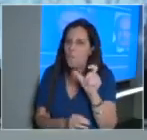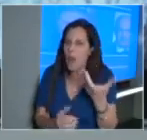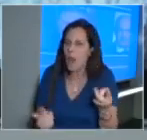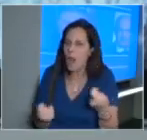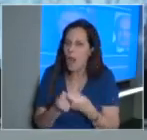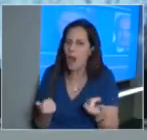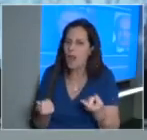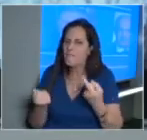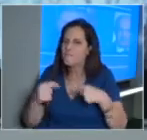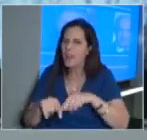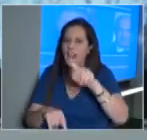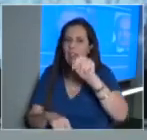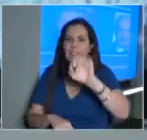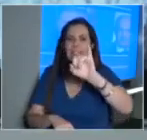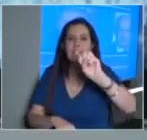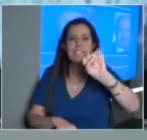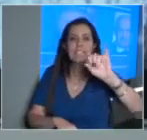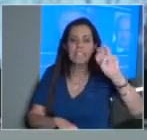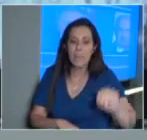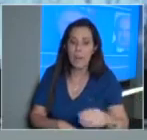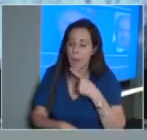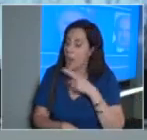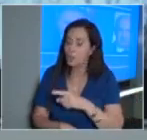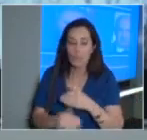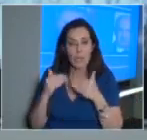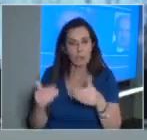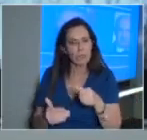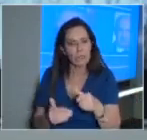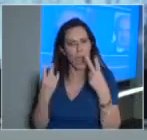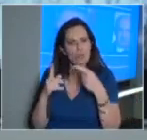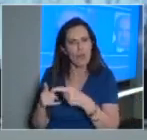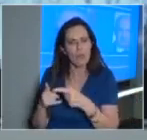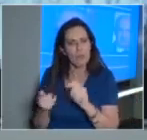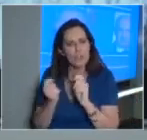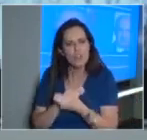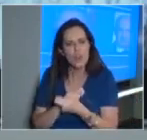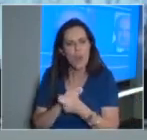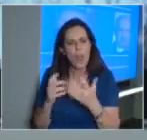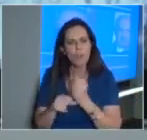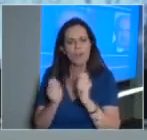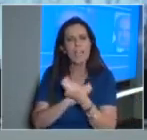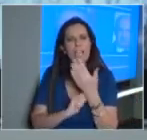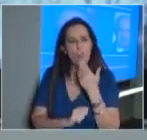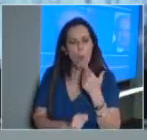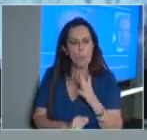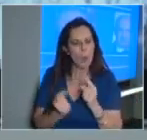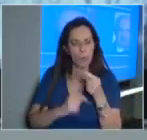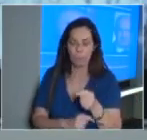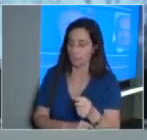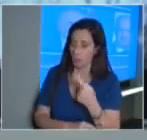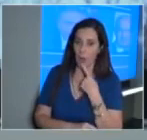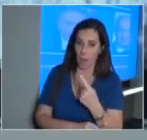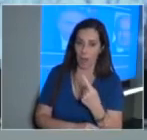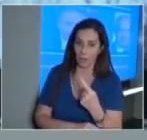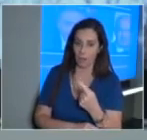על ועדת ניסים, שום מילה על חלק מהדברים שאתם אמרתם שאתם תקדמו אותם, וזה בדמכם, שינוי אופן תהליך הגיור בישראל. מה עם זה? אתה הזכרת